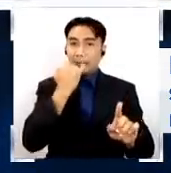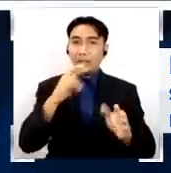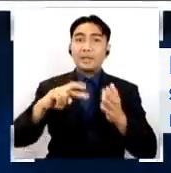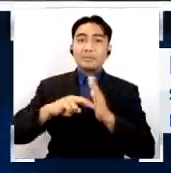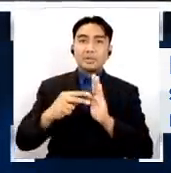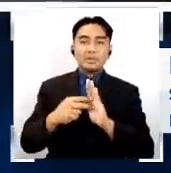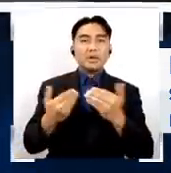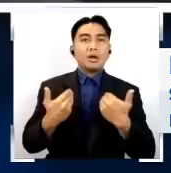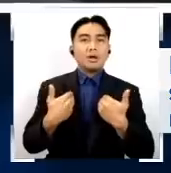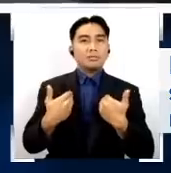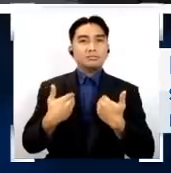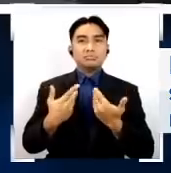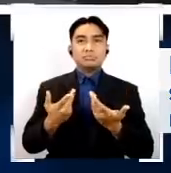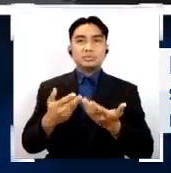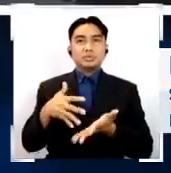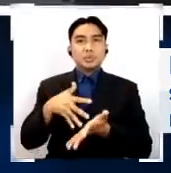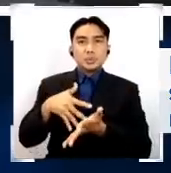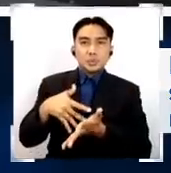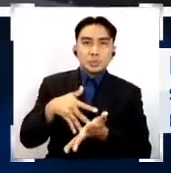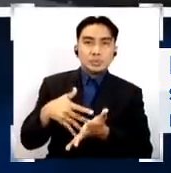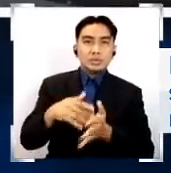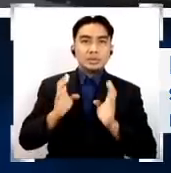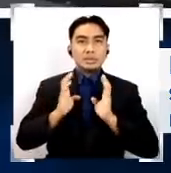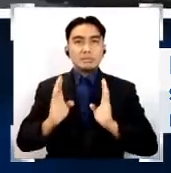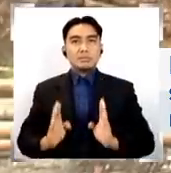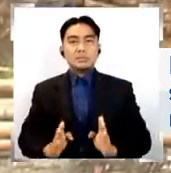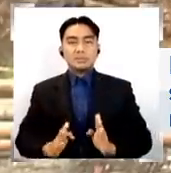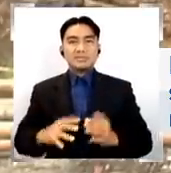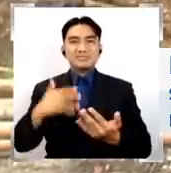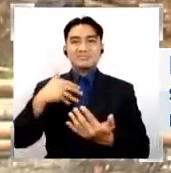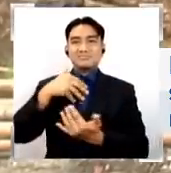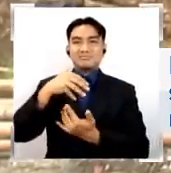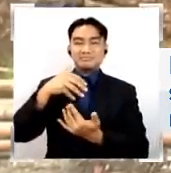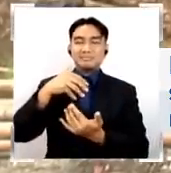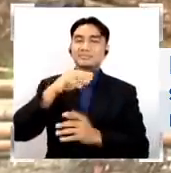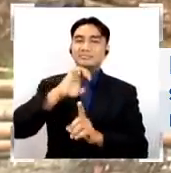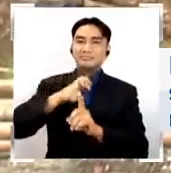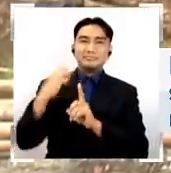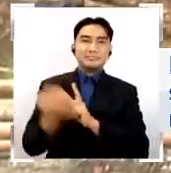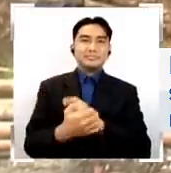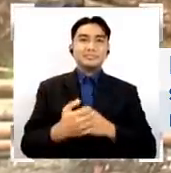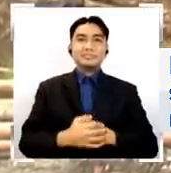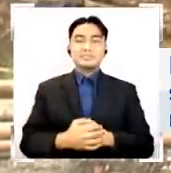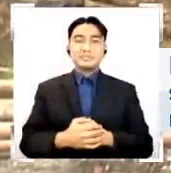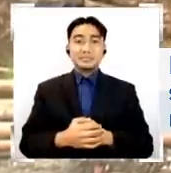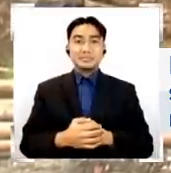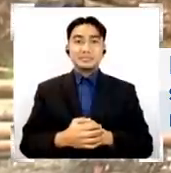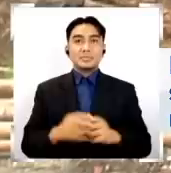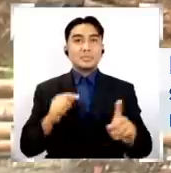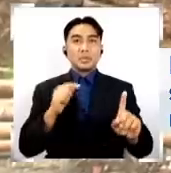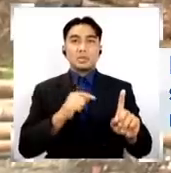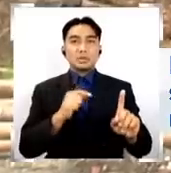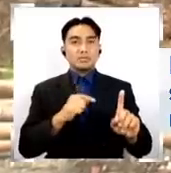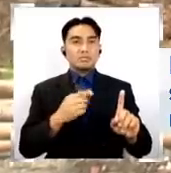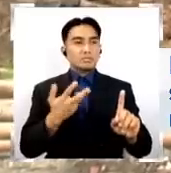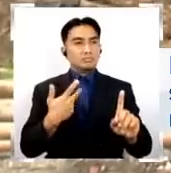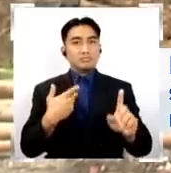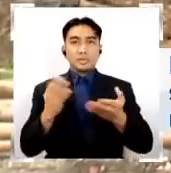parang humihina yung resistensya nila dun sa surrounding sila. Most likely, kadarating lang niya dito sa